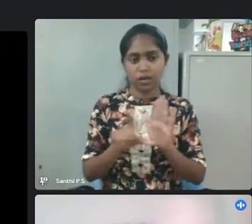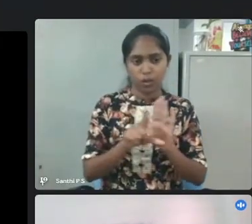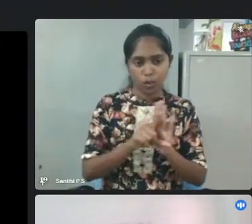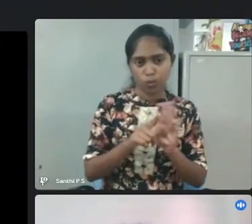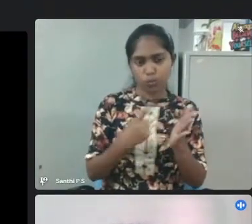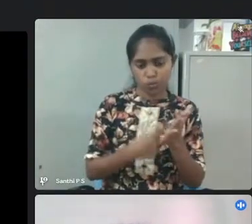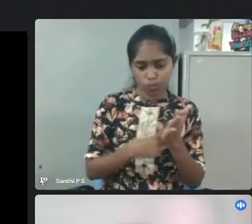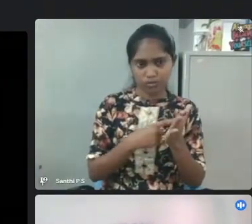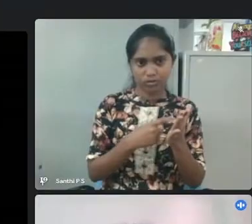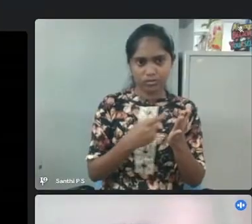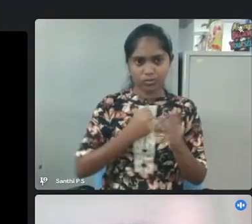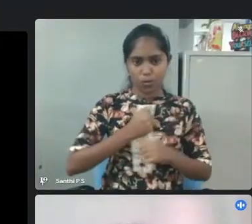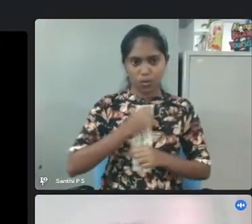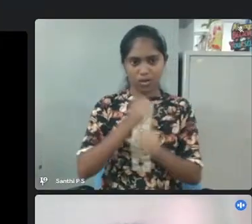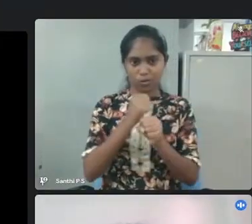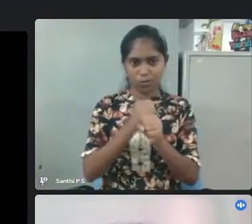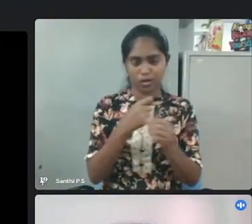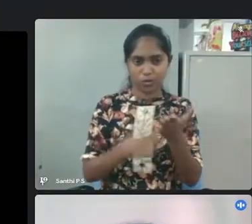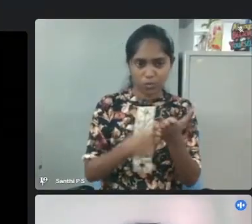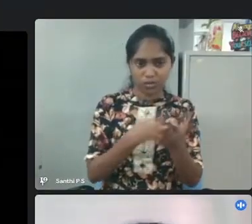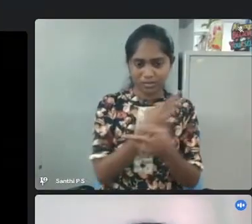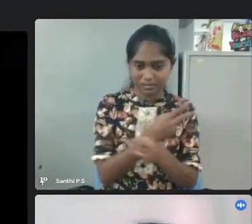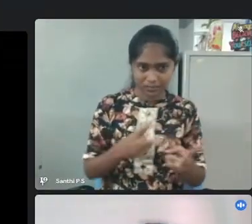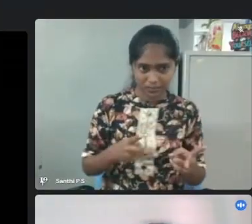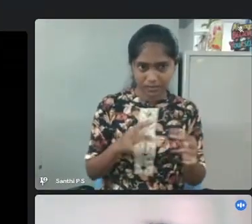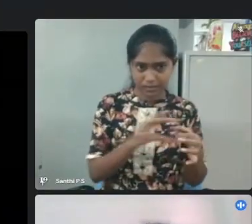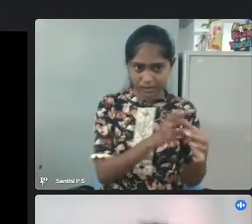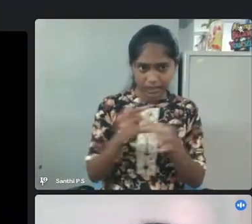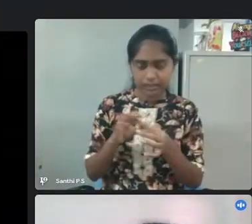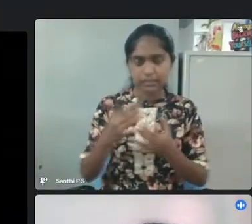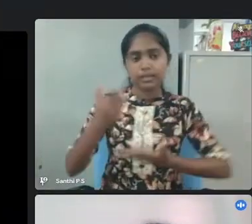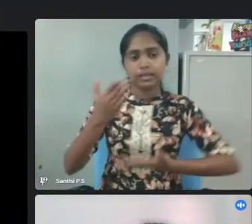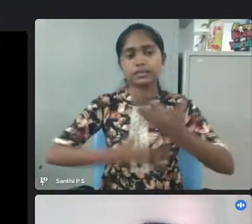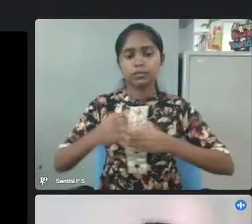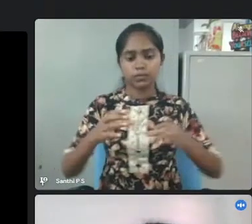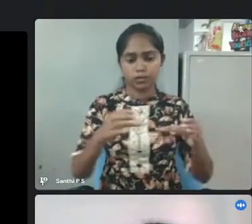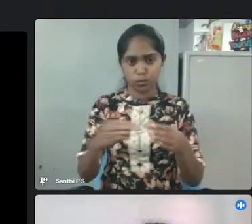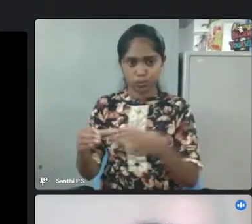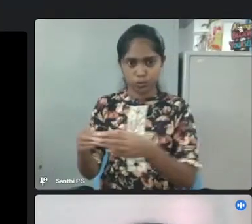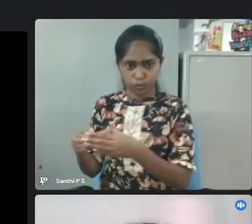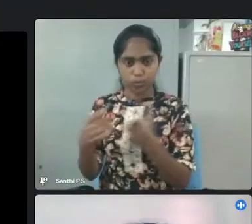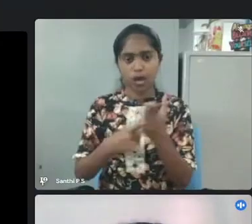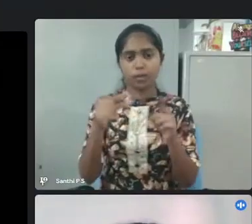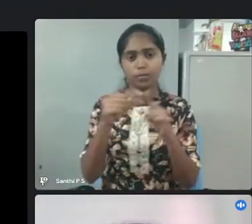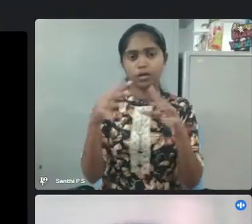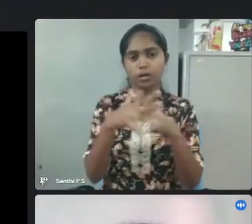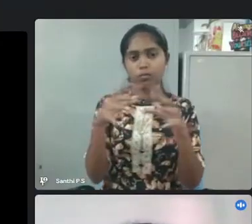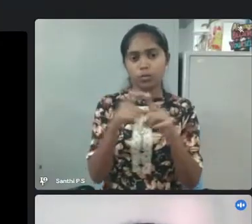നമ്മുടെ നിയമവ്യവസ്ഥയും നയങ്ങളും അനുസരിച്ചിട്ട് ഭിന്നശേഷിയെ തരംതിരിച്ചിരിക്കുന്നത് RPWD ആക്ട് പ്രകാരമാണ് ഇന്ത്യയിൽ. അതിനെപ്പറ്റി ഇന്ന്